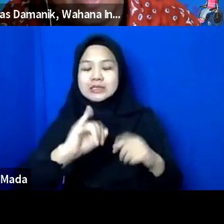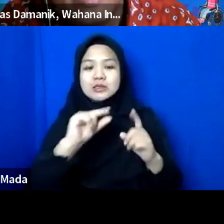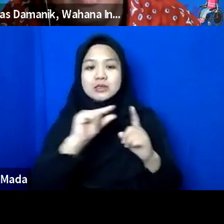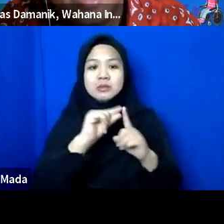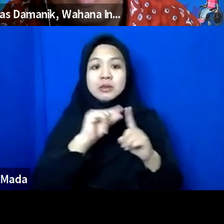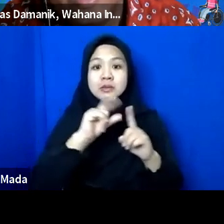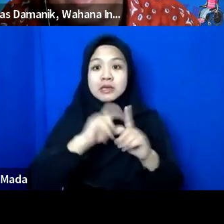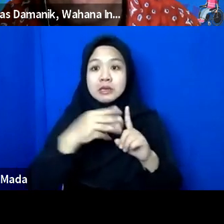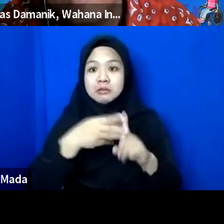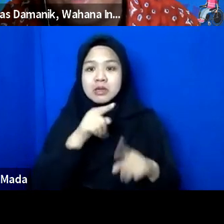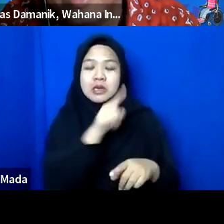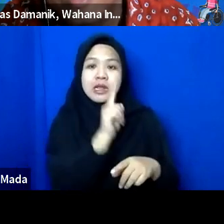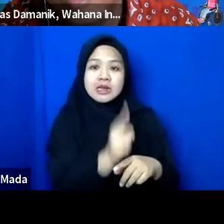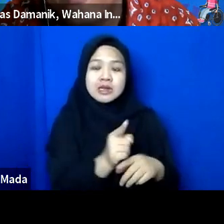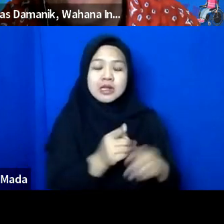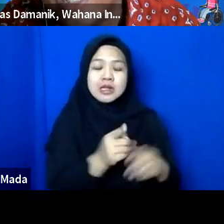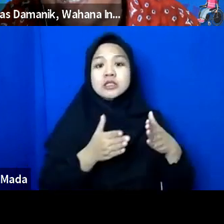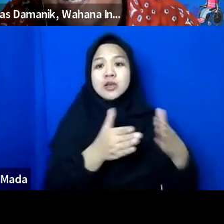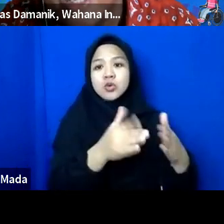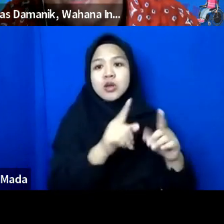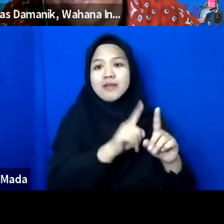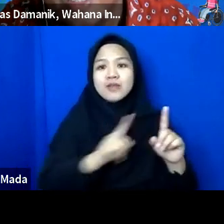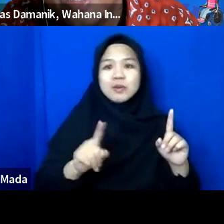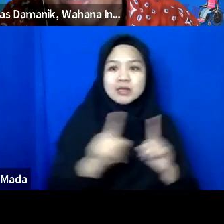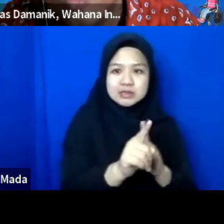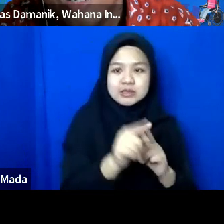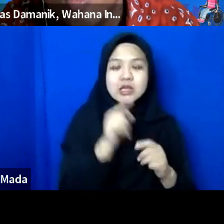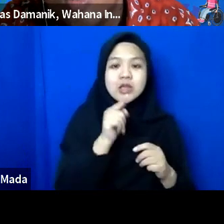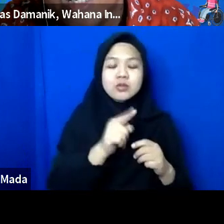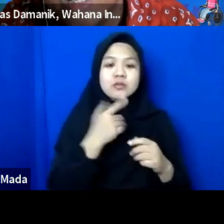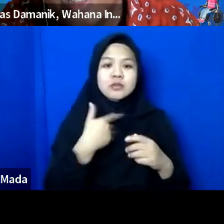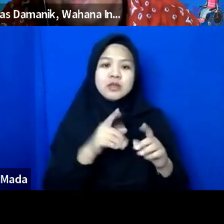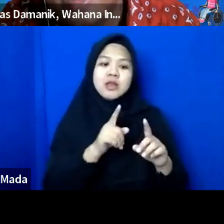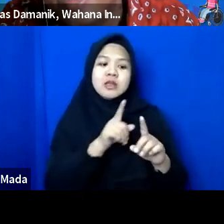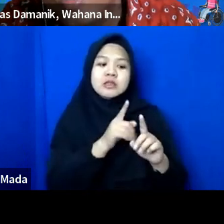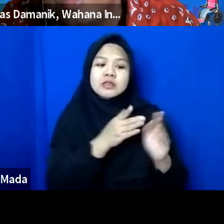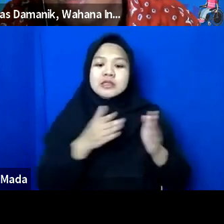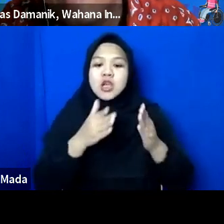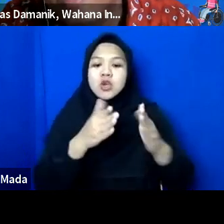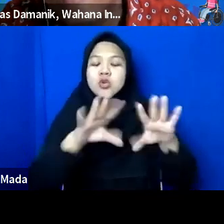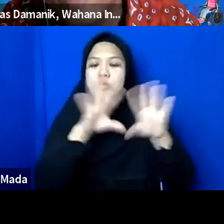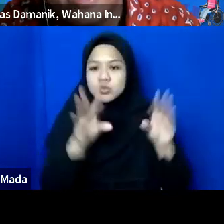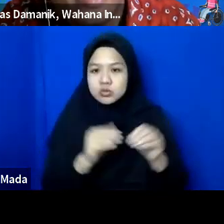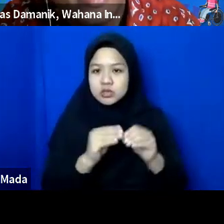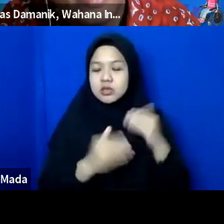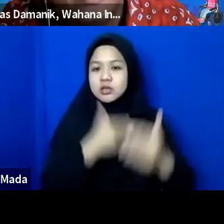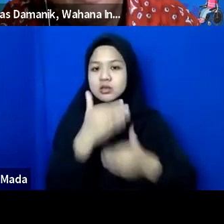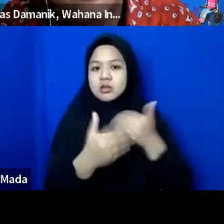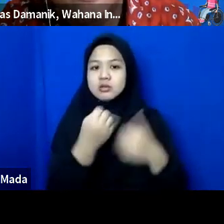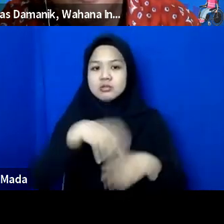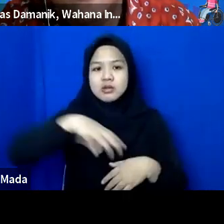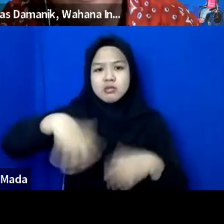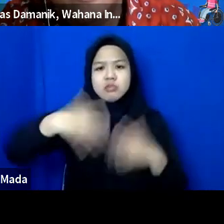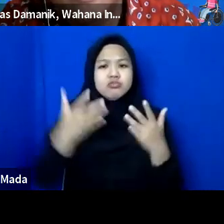itu sebenarnya ada jalur yang kita sebut sebagai jalur afirmasi yang diantaranya adalah jalur difusi nah ini sudah diterapkan di berbagai daerah